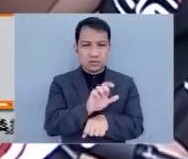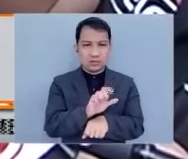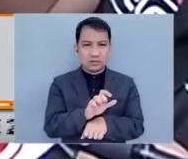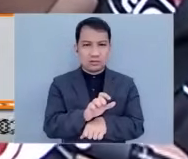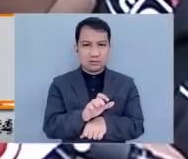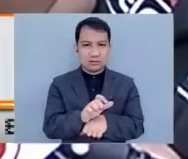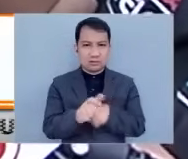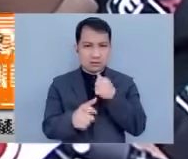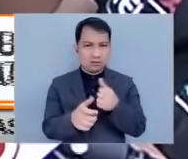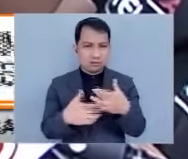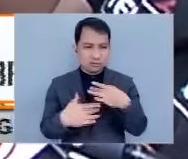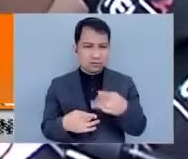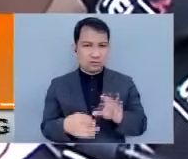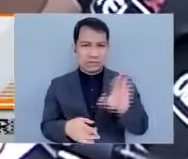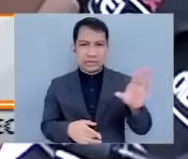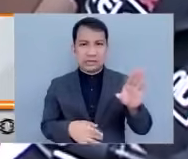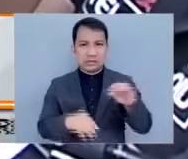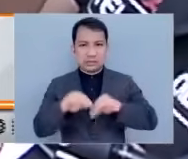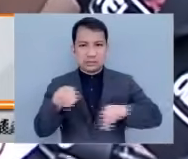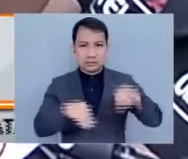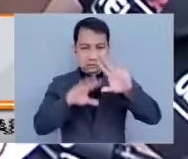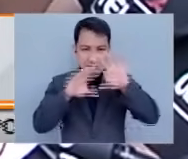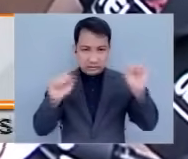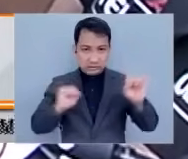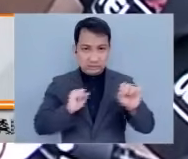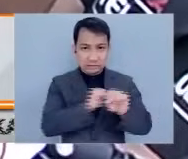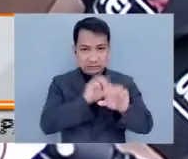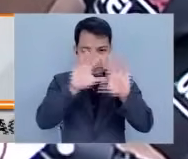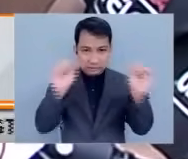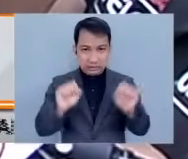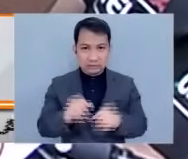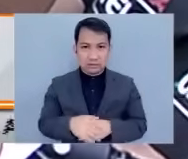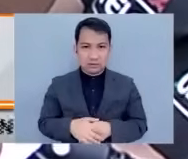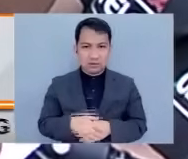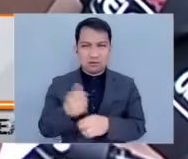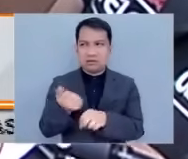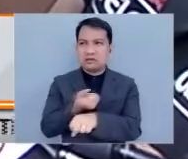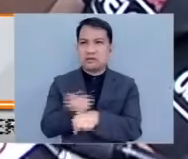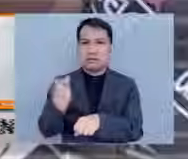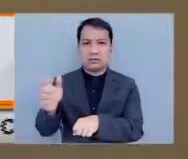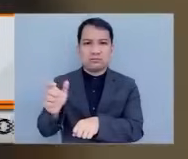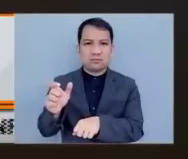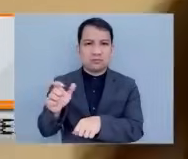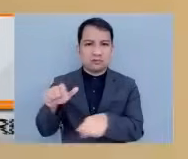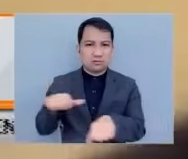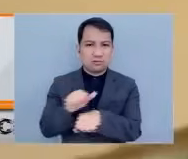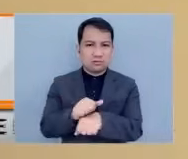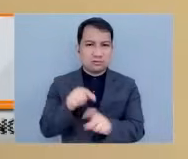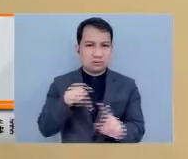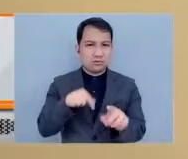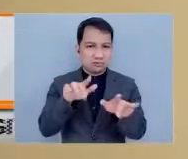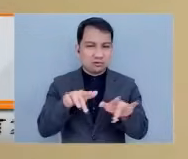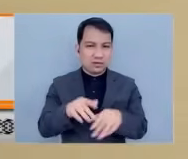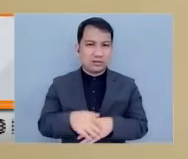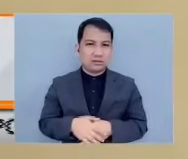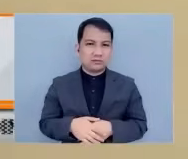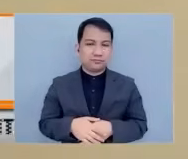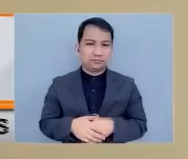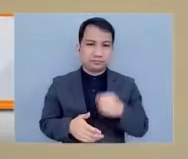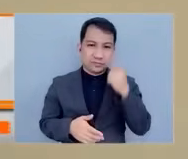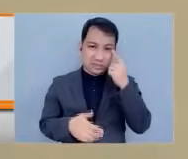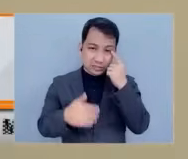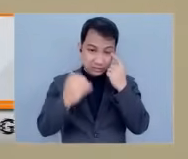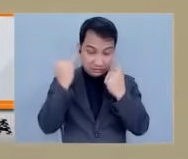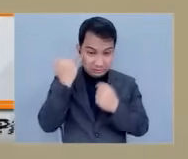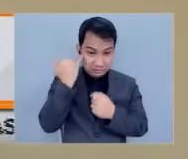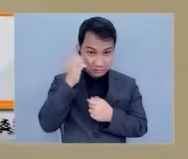gusto na maging Senate President. Ang hirap ng trabaho, naiipit ka lagi. Si Senator Jinggoy Estrada